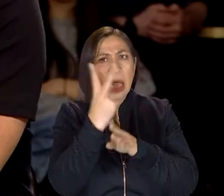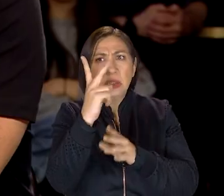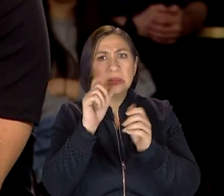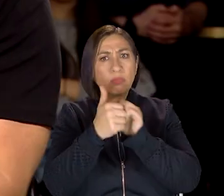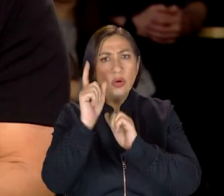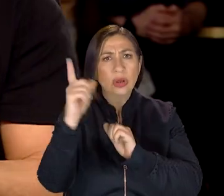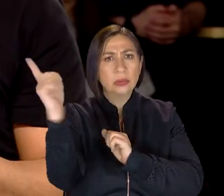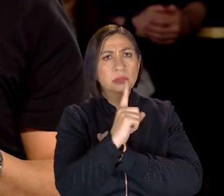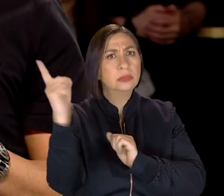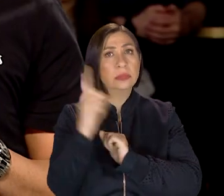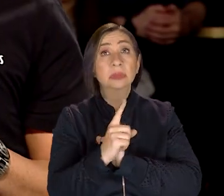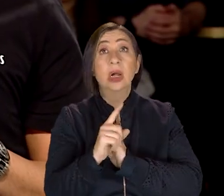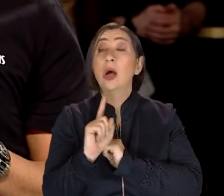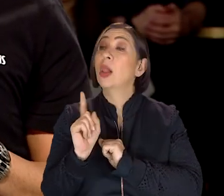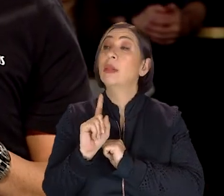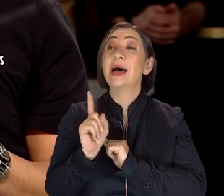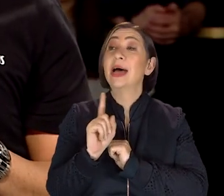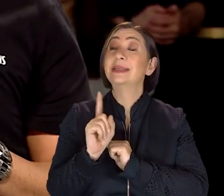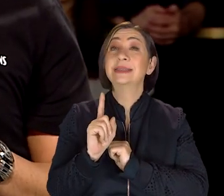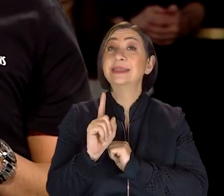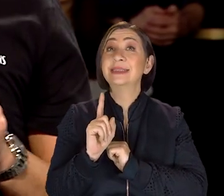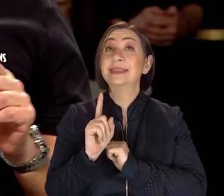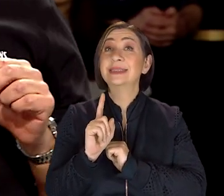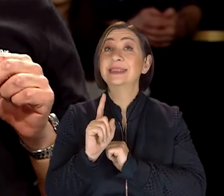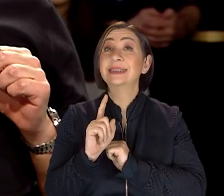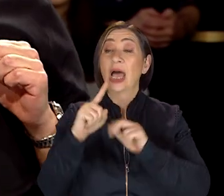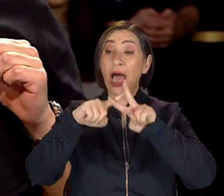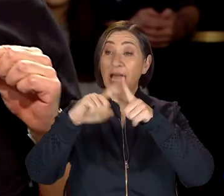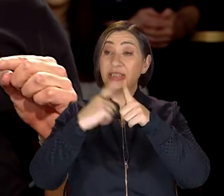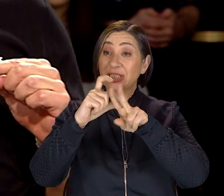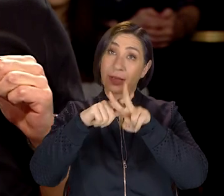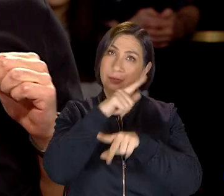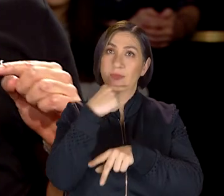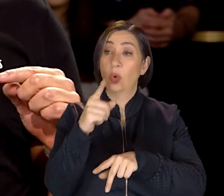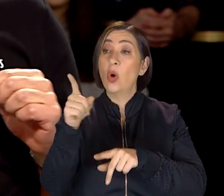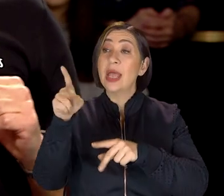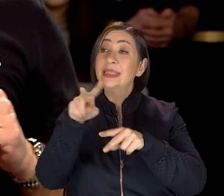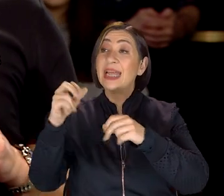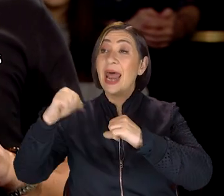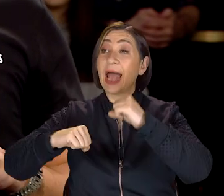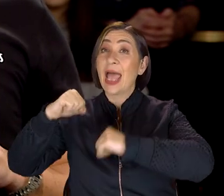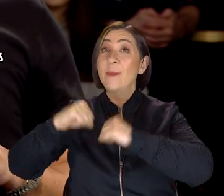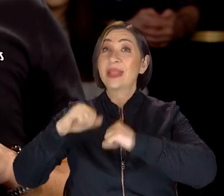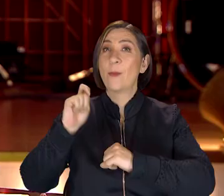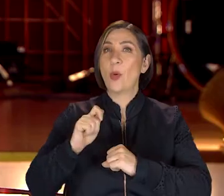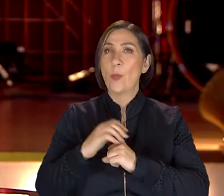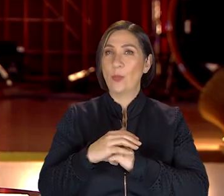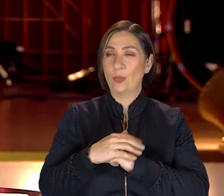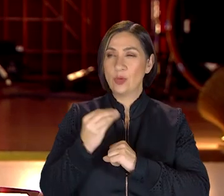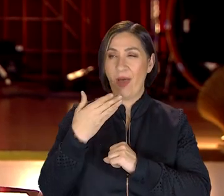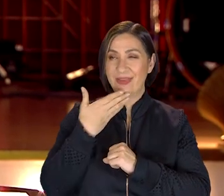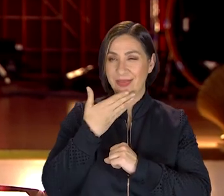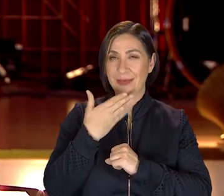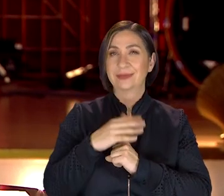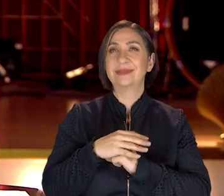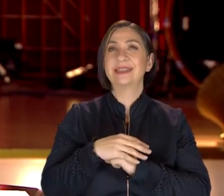spor hocası geliyor? Olmaz dedi. Hiç unutma. Onların arasında rekabet yaratıyorum dedi. Çok